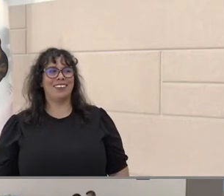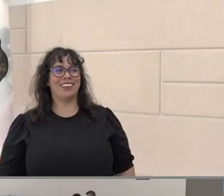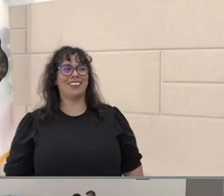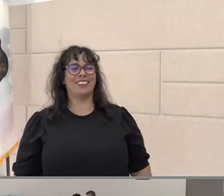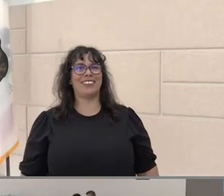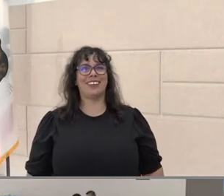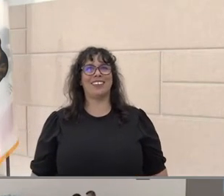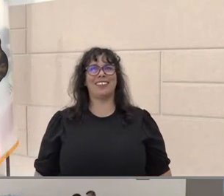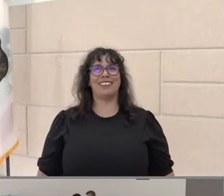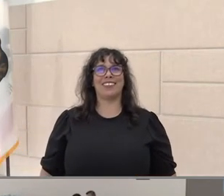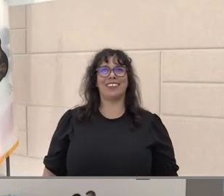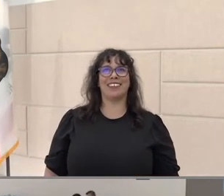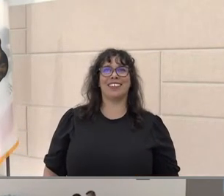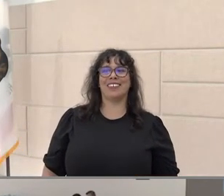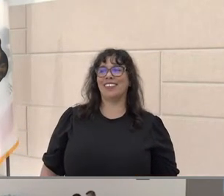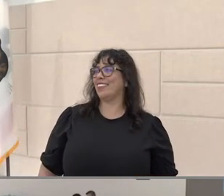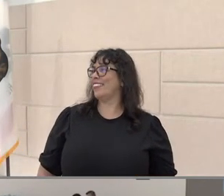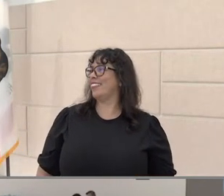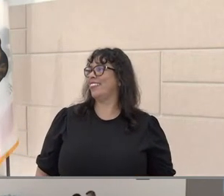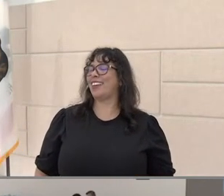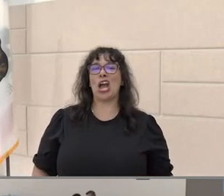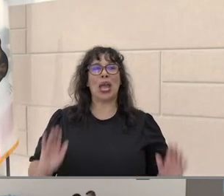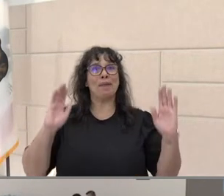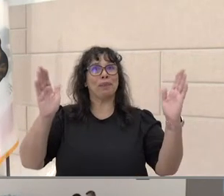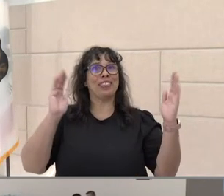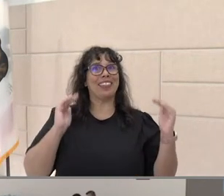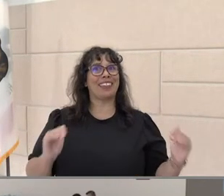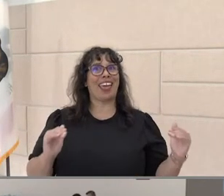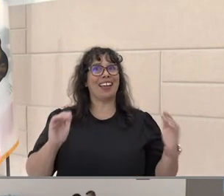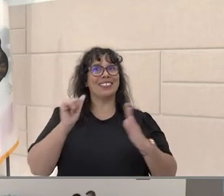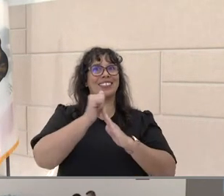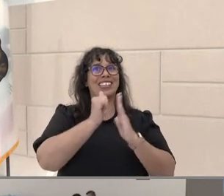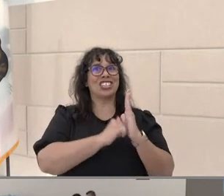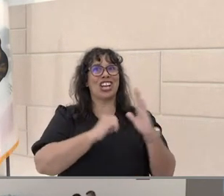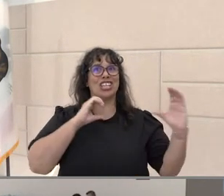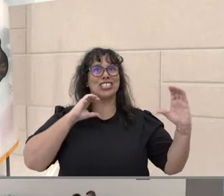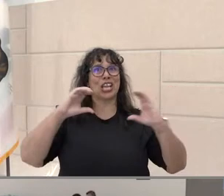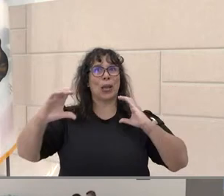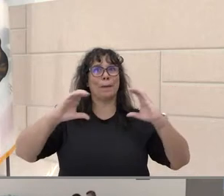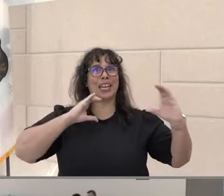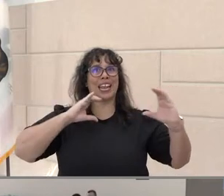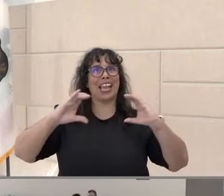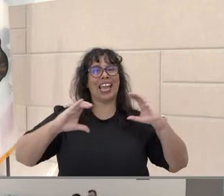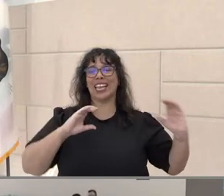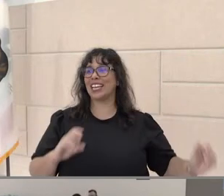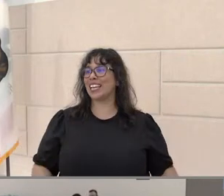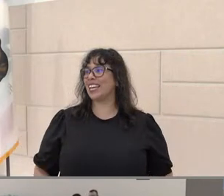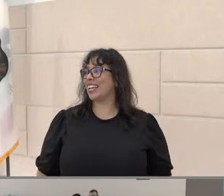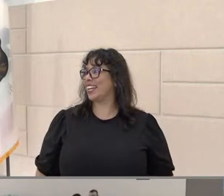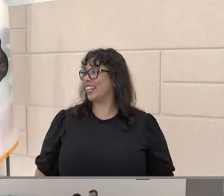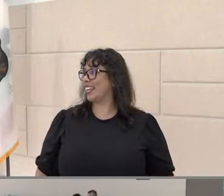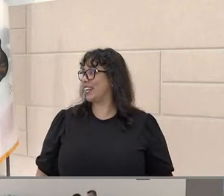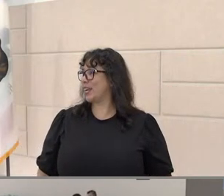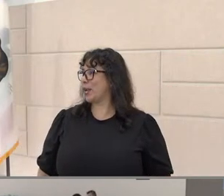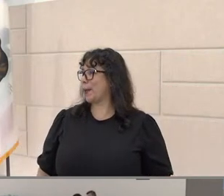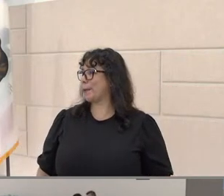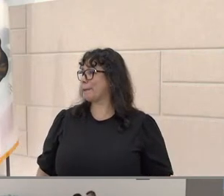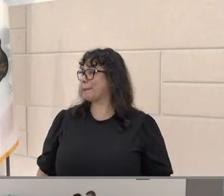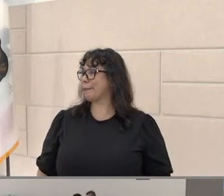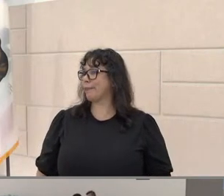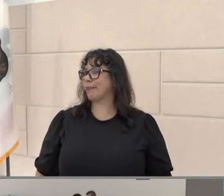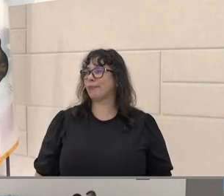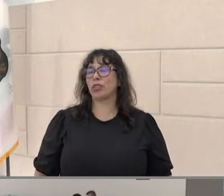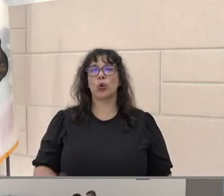តាមទៀតអ្វីដែលយើងមាននៅក្នុងរបៀបវិរៈរបស់យើងតទៅនឹងការធ្វើទំនាក់ទំនង